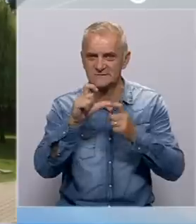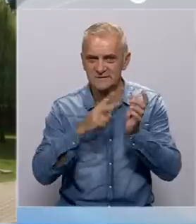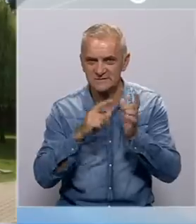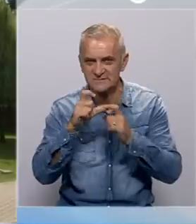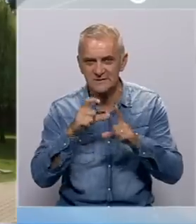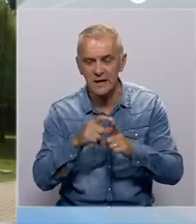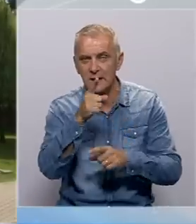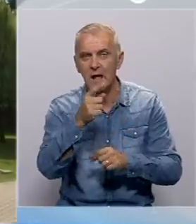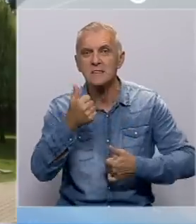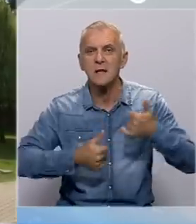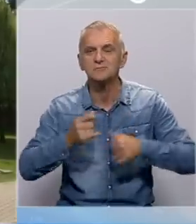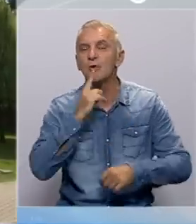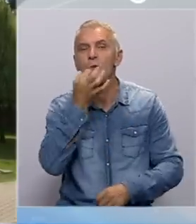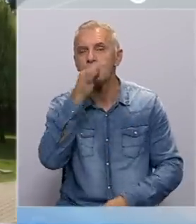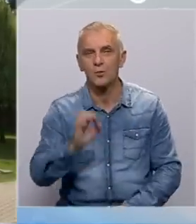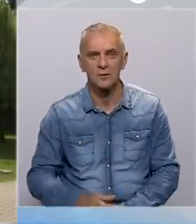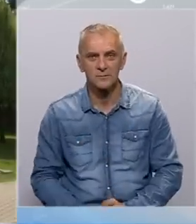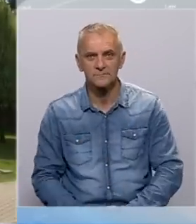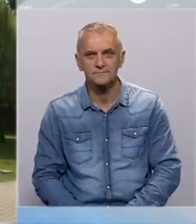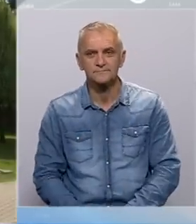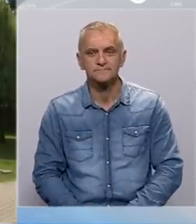SNSD-a da se takmiče ko je bolji.